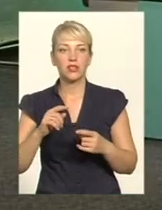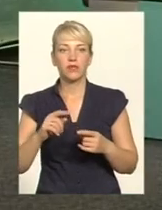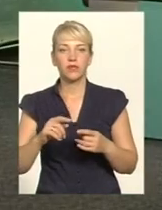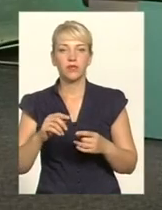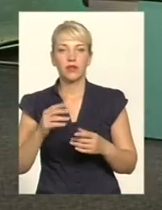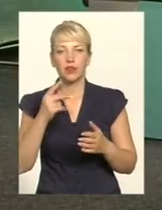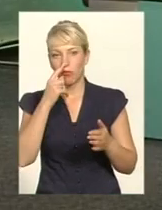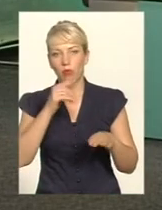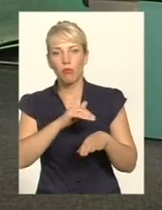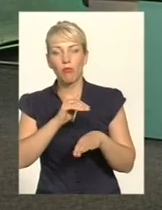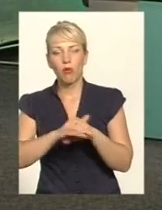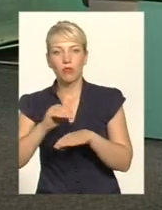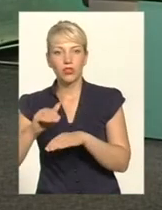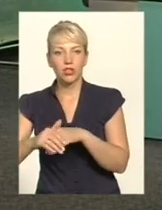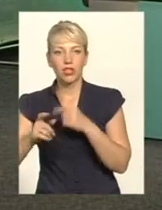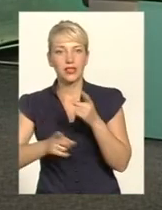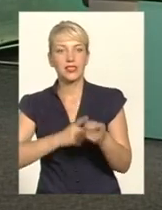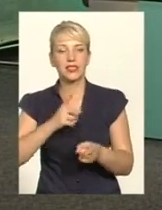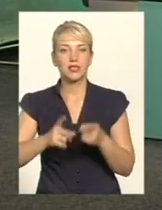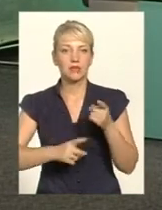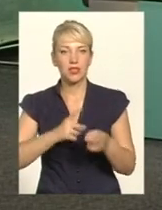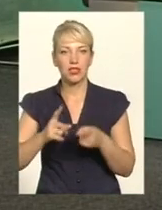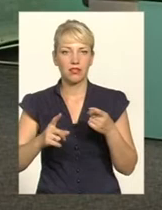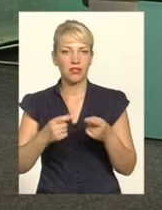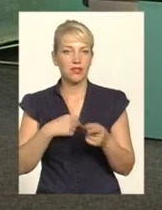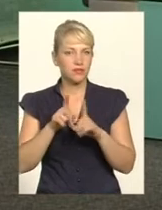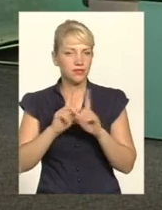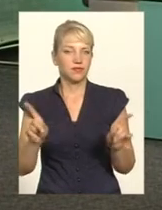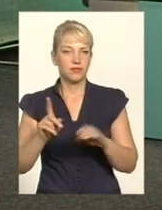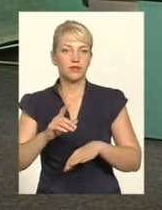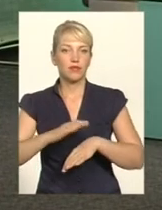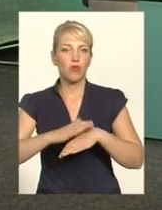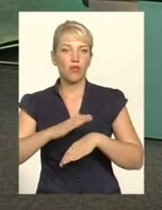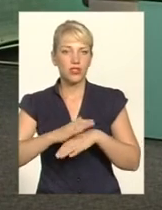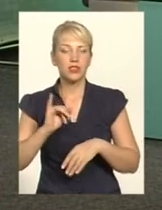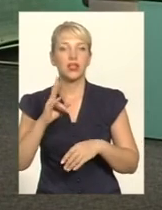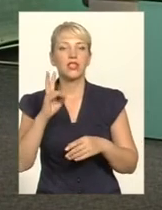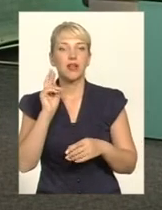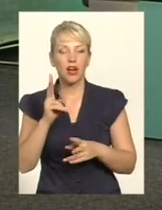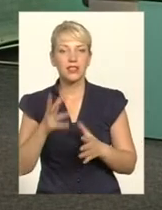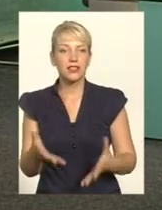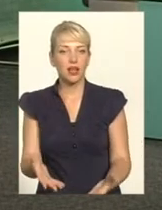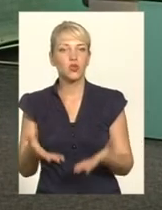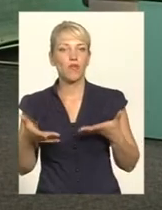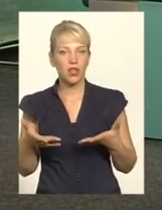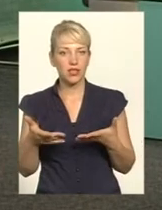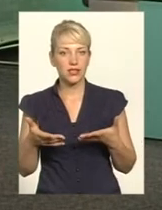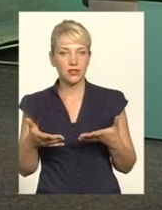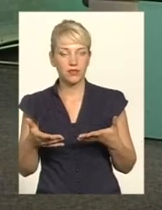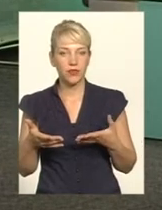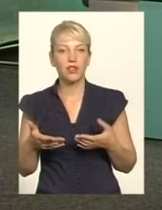стали помічати певні зміни соціальної поведінки. Як з'ясувалося,